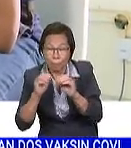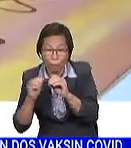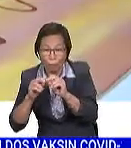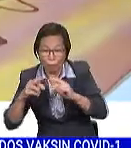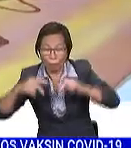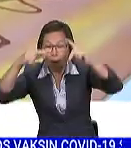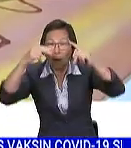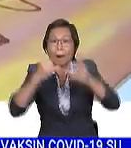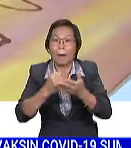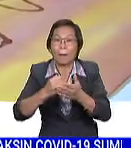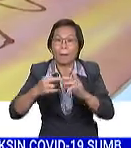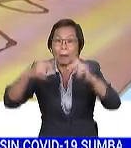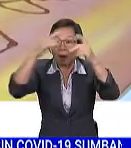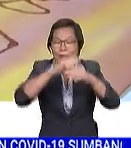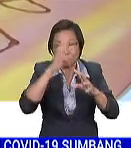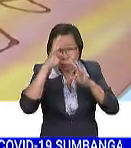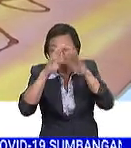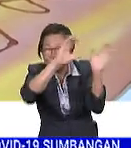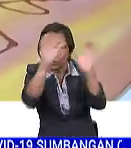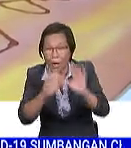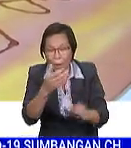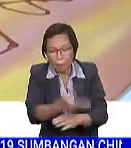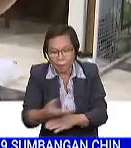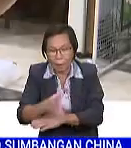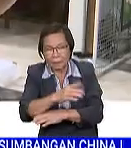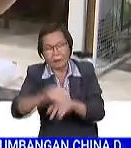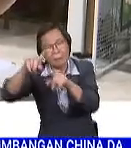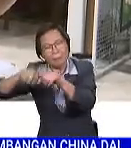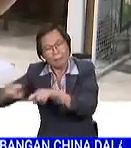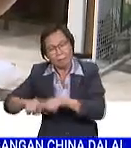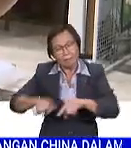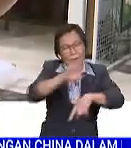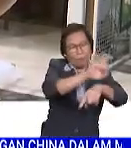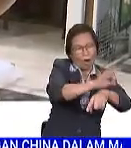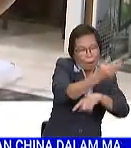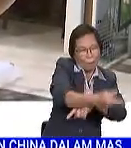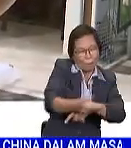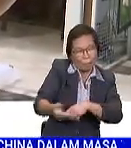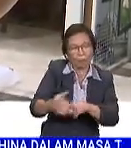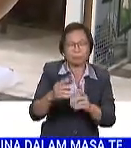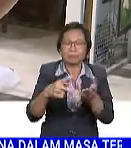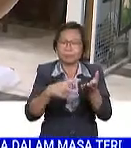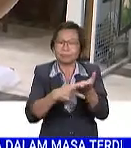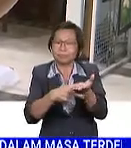kraft, merangkumi reka corak, reka bentuk produk dan kepelbagaian fungsi produk bersegmen.